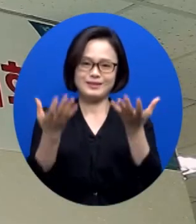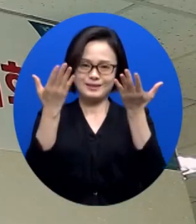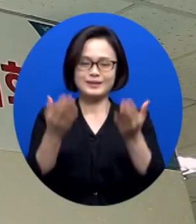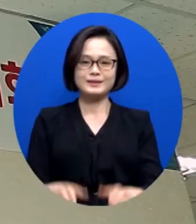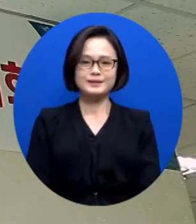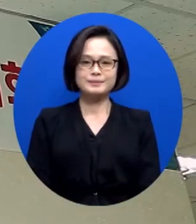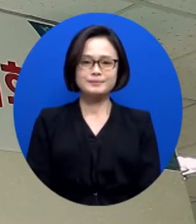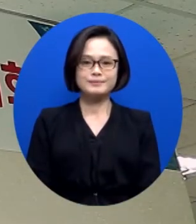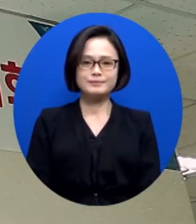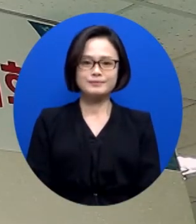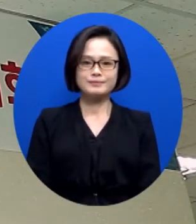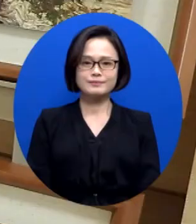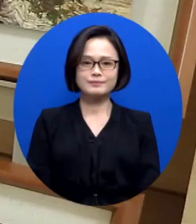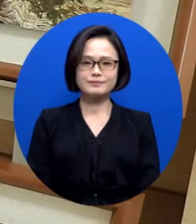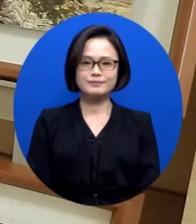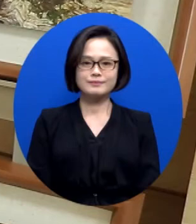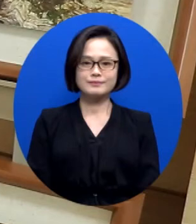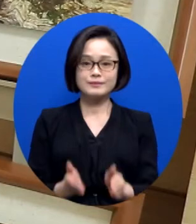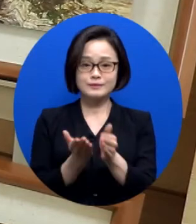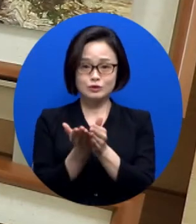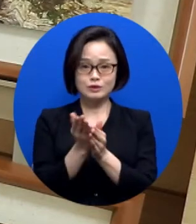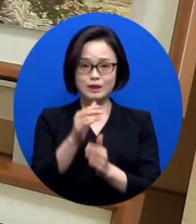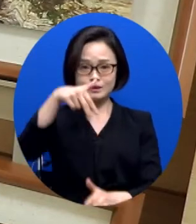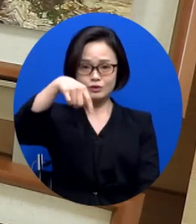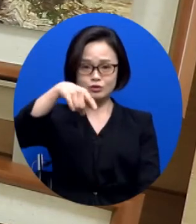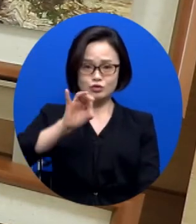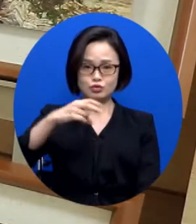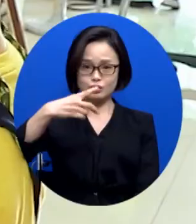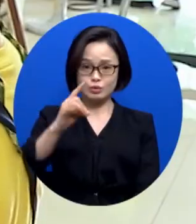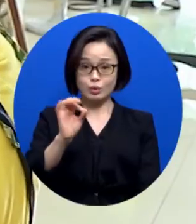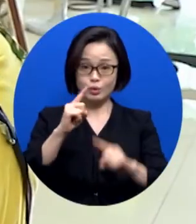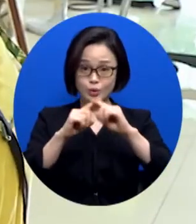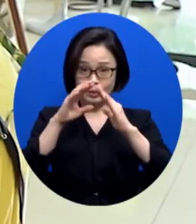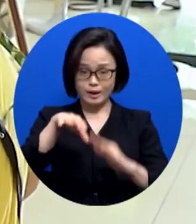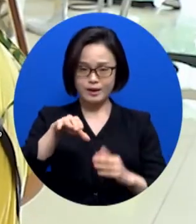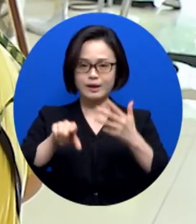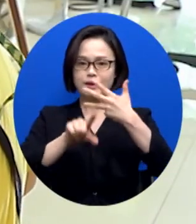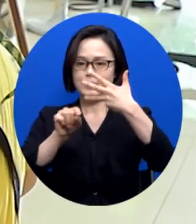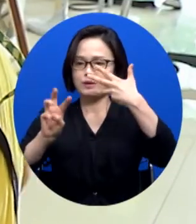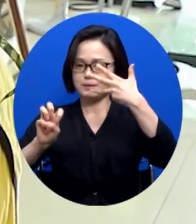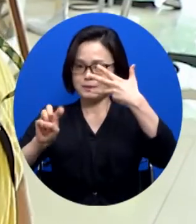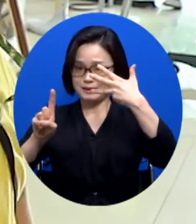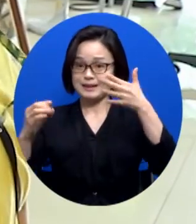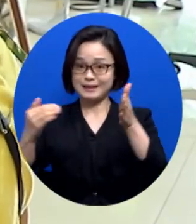사진전은 군산 중동교회에서 이번 달까지 진행됩니다.